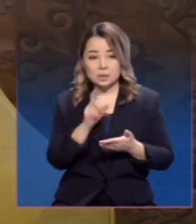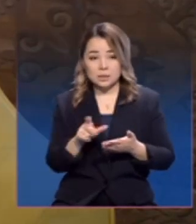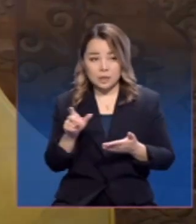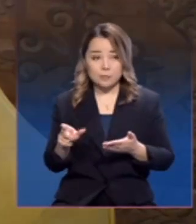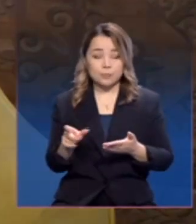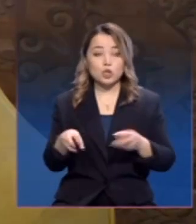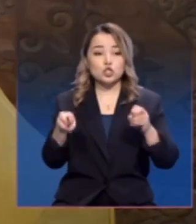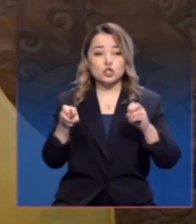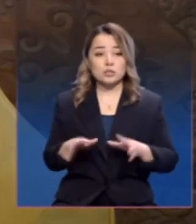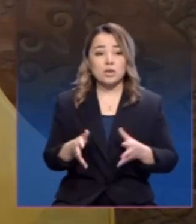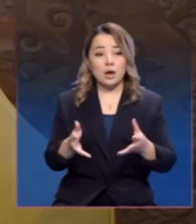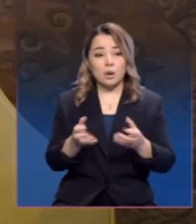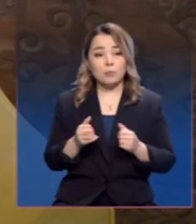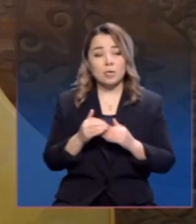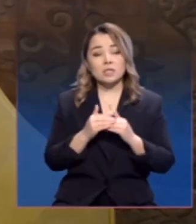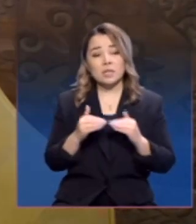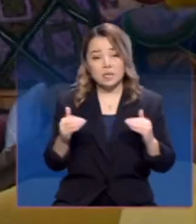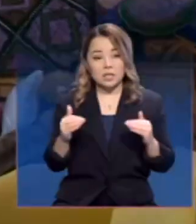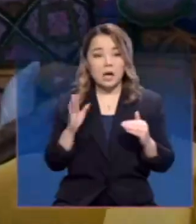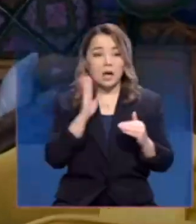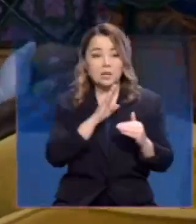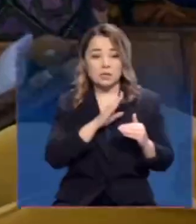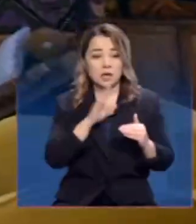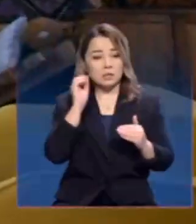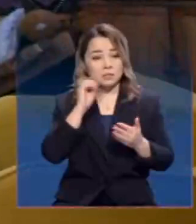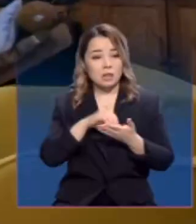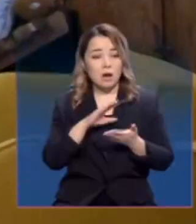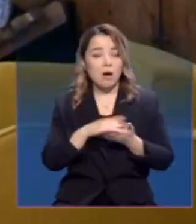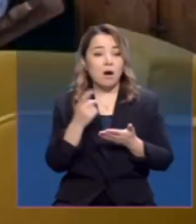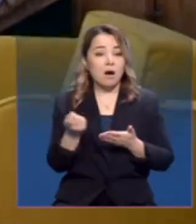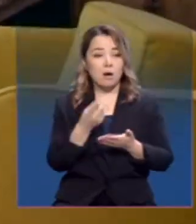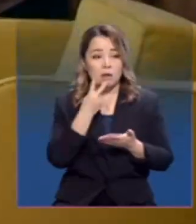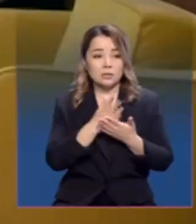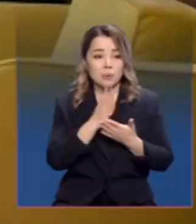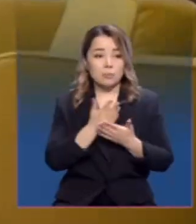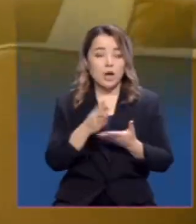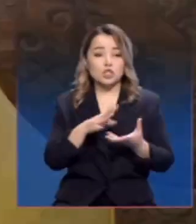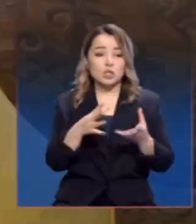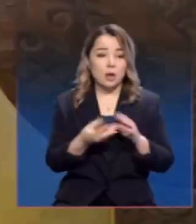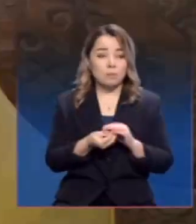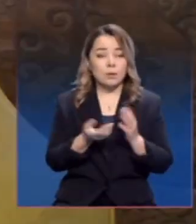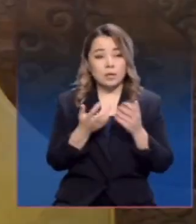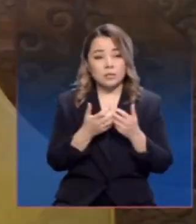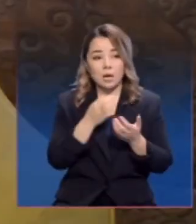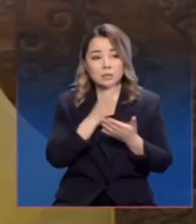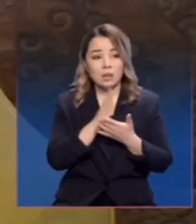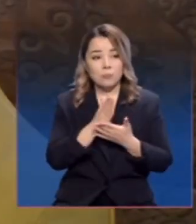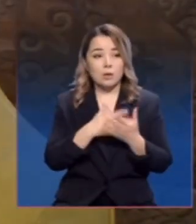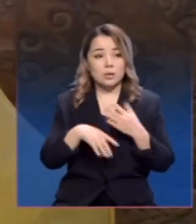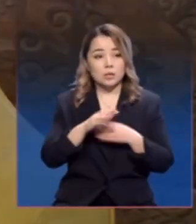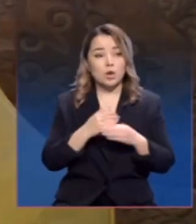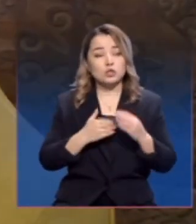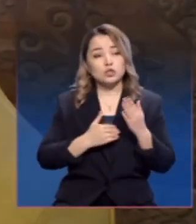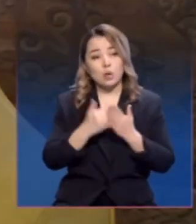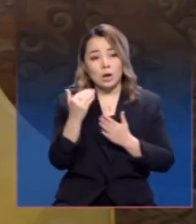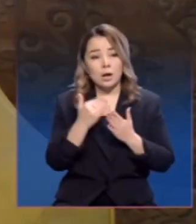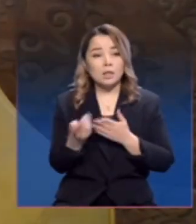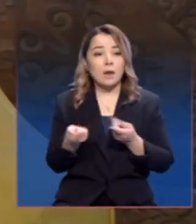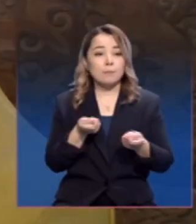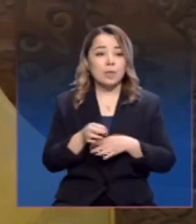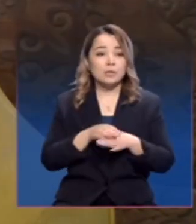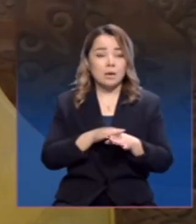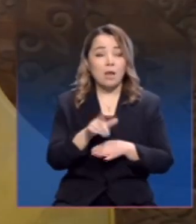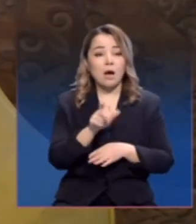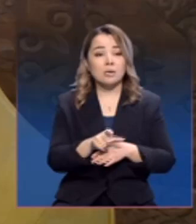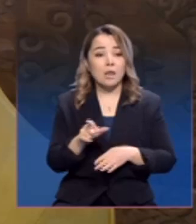әйелдердің шешім қабылдау деңгейіндегі әйелдердің саны аз екені айтылады. Жалпы санаған кезде бүкіл жоғары биліктегі